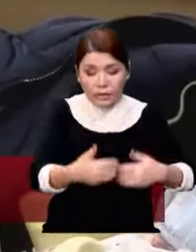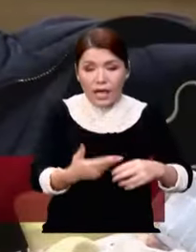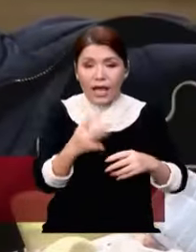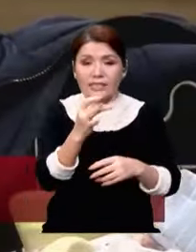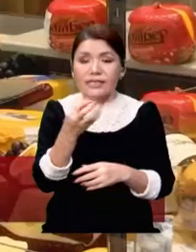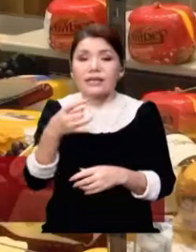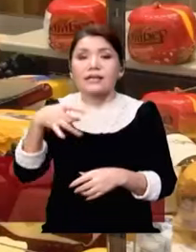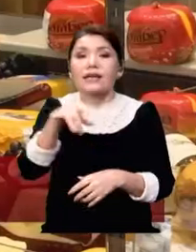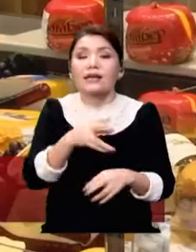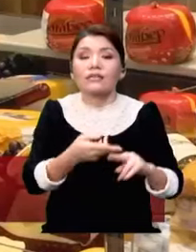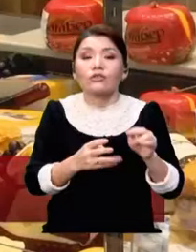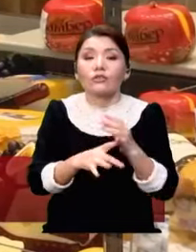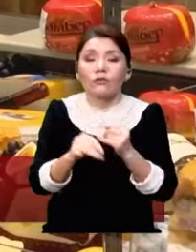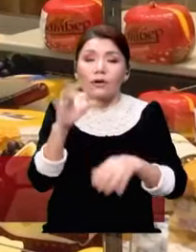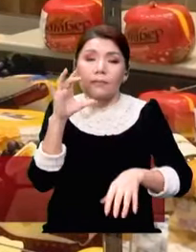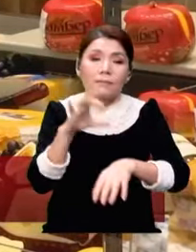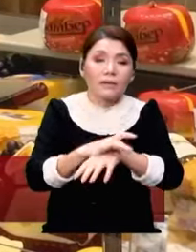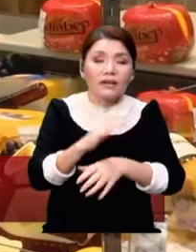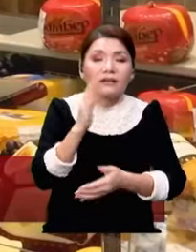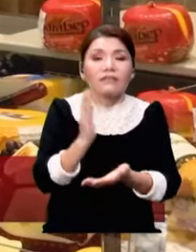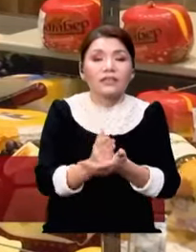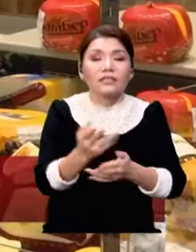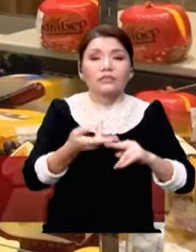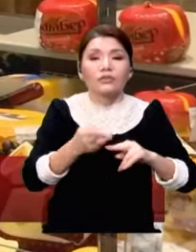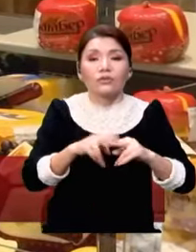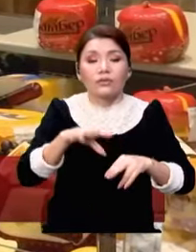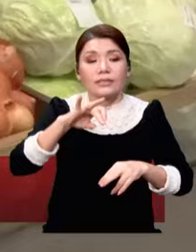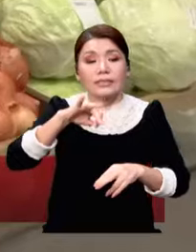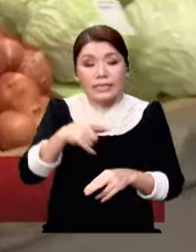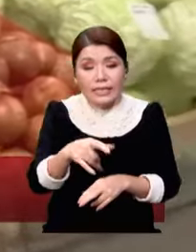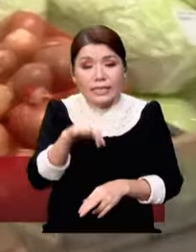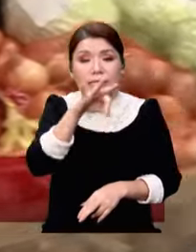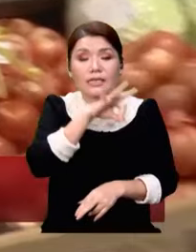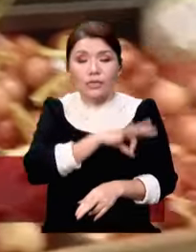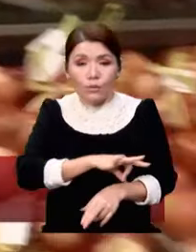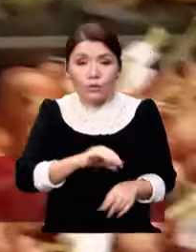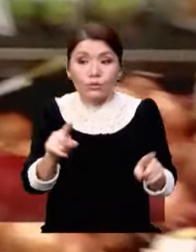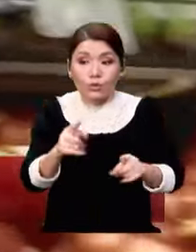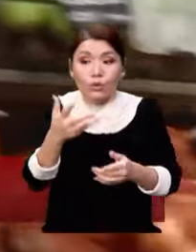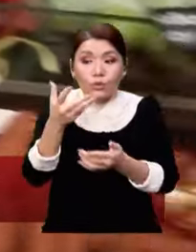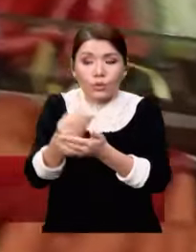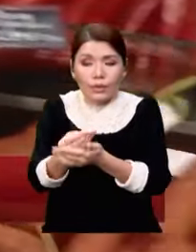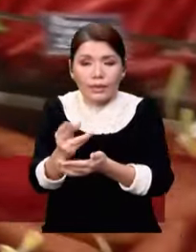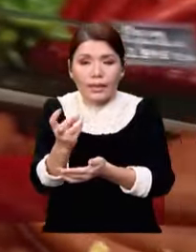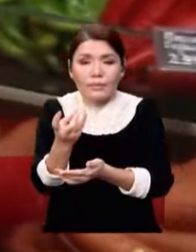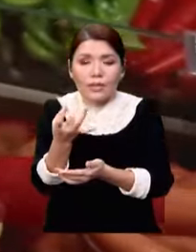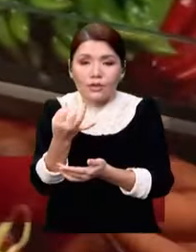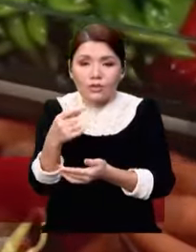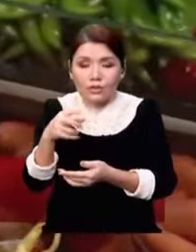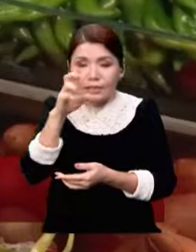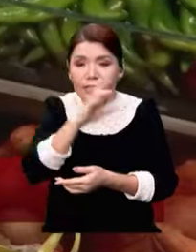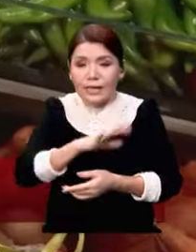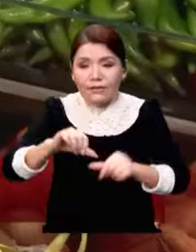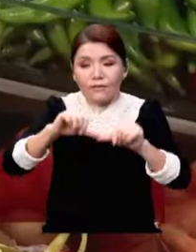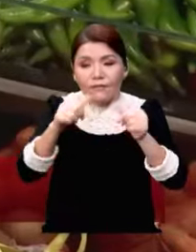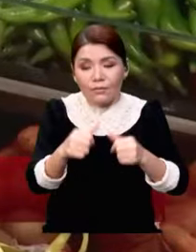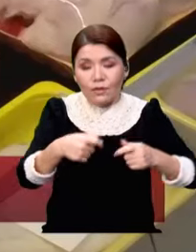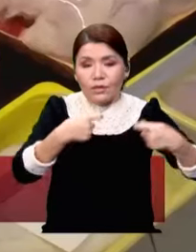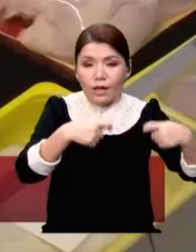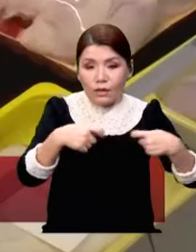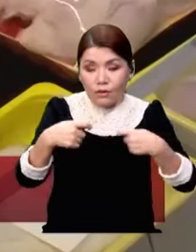АЗРК, были подтверждены факты того, что сети, используя тем, что они являются доминирующей в стране формой